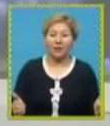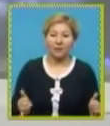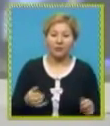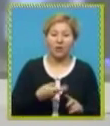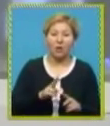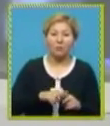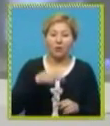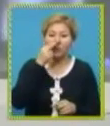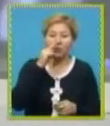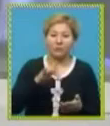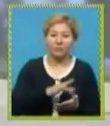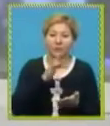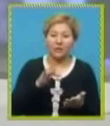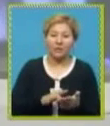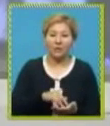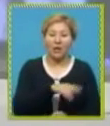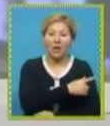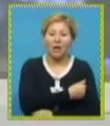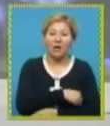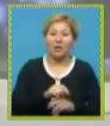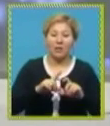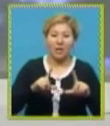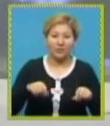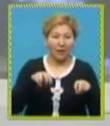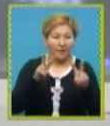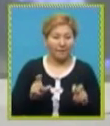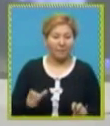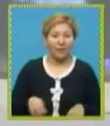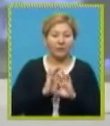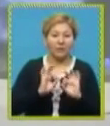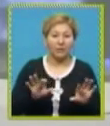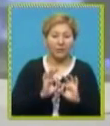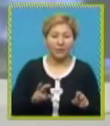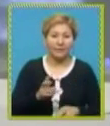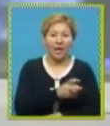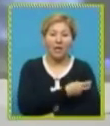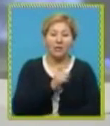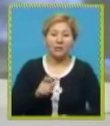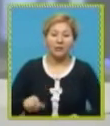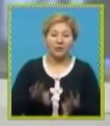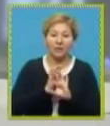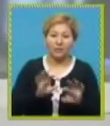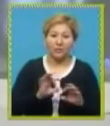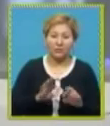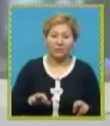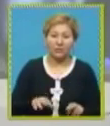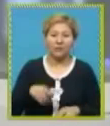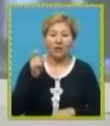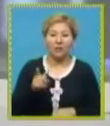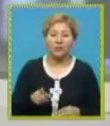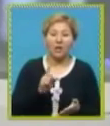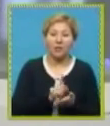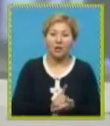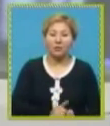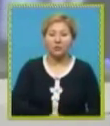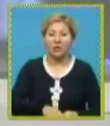қалалық жұқпалы аурулар ауруханасының мамандары мәлімдеп отыр. Дәрігерлердің айтуынша, жағдайдың бұлайша ушығуына тұрғындардың қарапайым ережені ескермеуі себеп